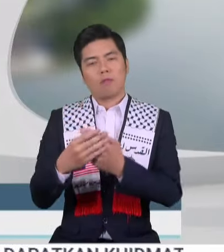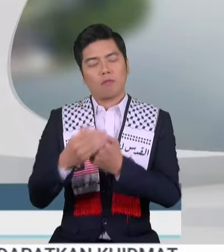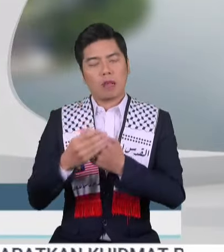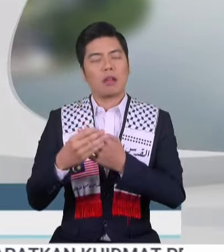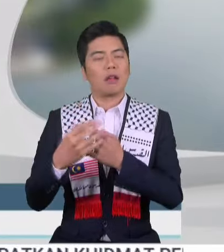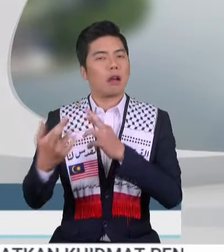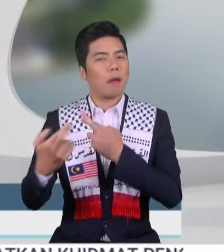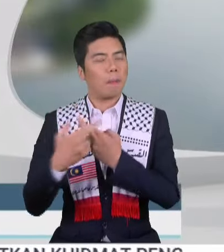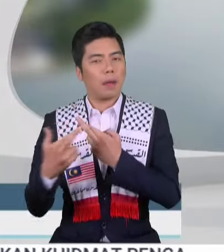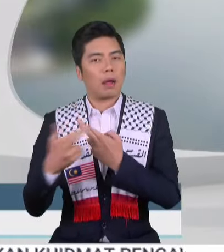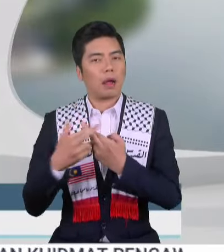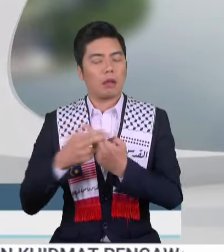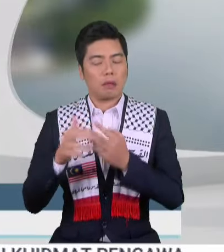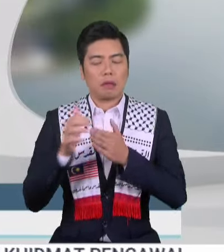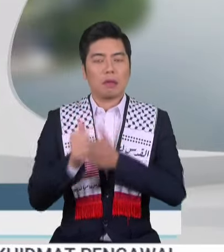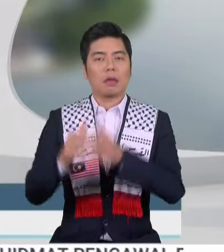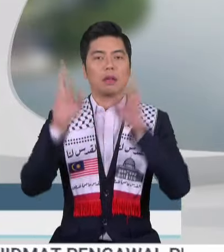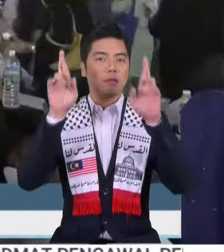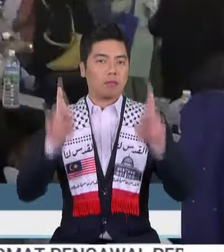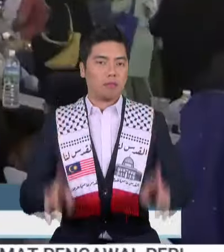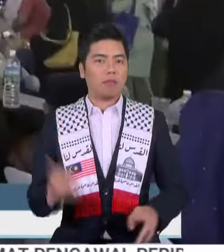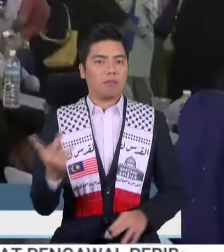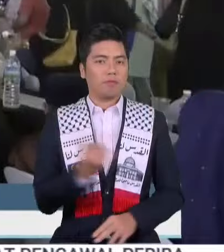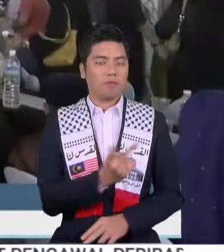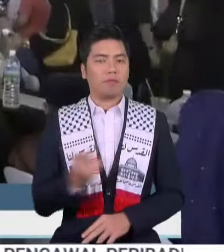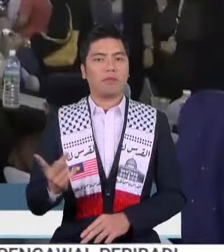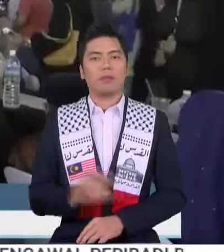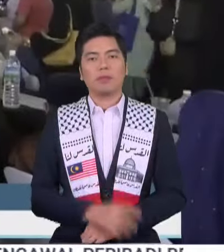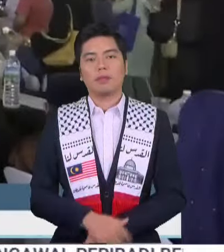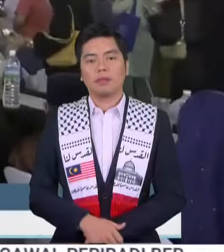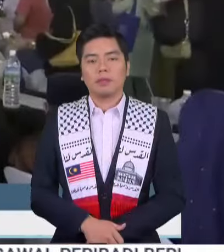silaturahim pemimpin dan rakyat.